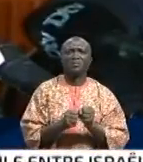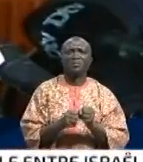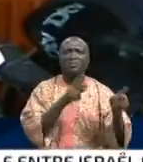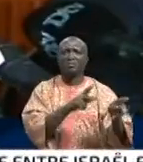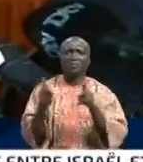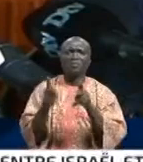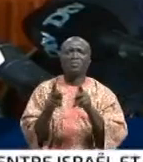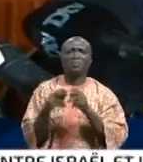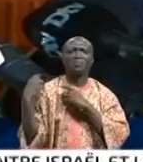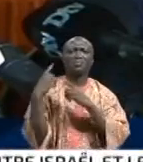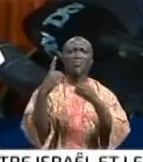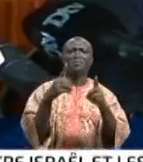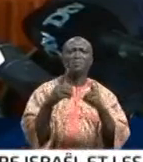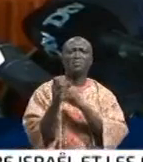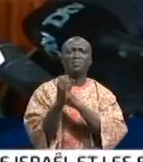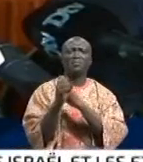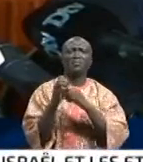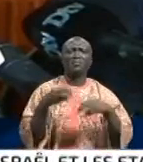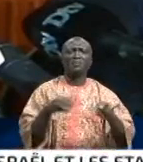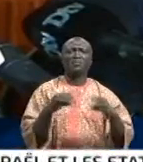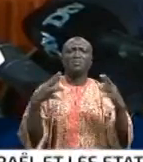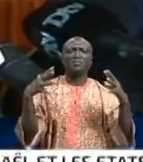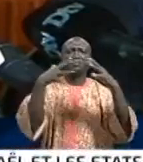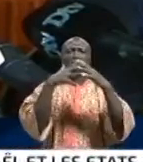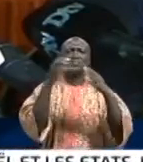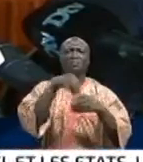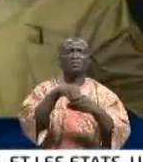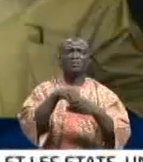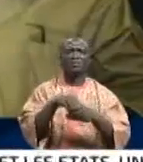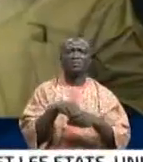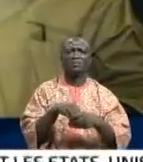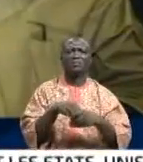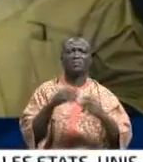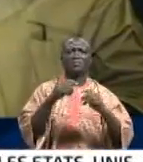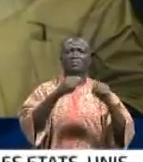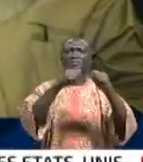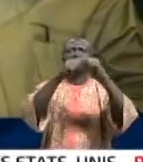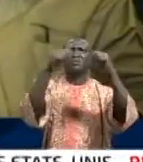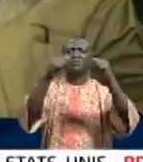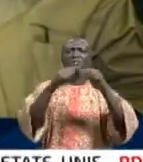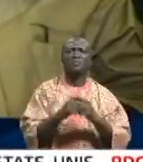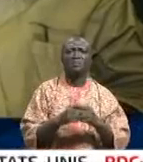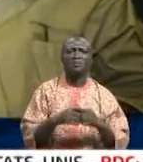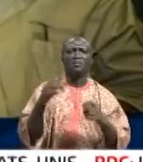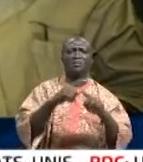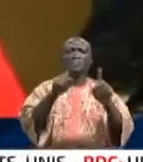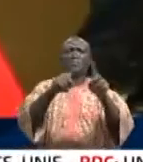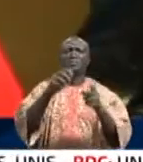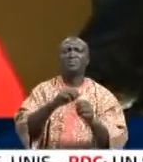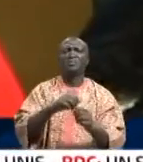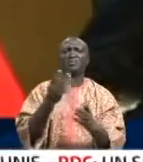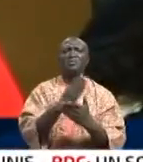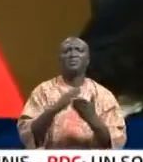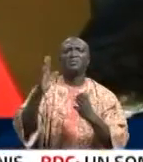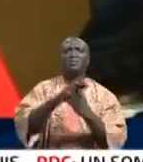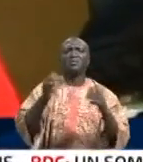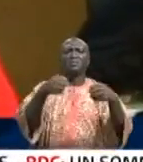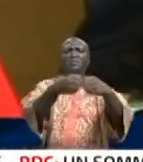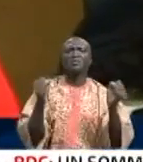la durée du match la circulation dans dans les tribunes et dans les différentes parties du stade mais aussi la fluidité